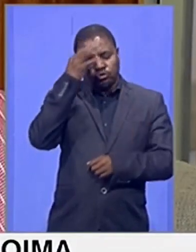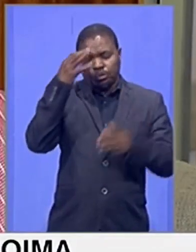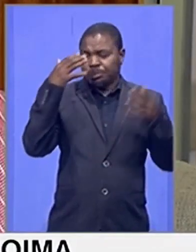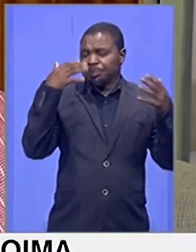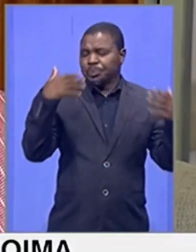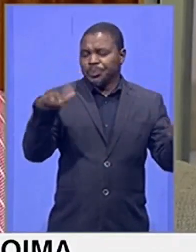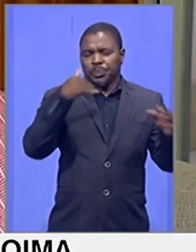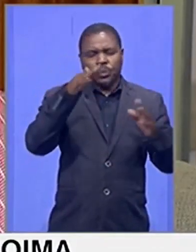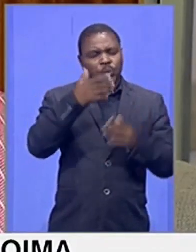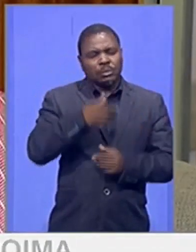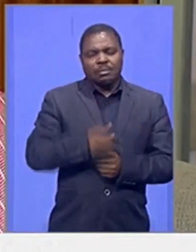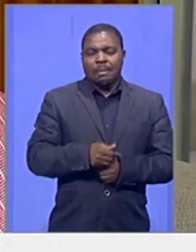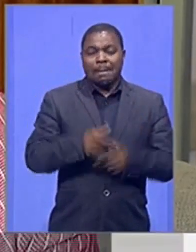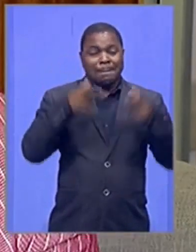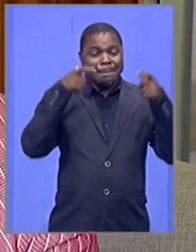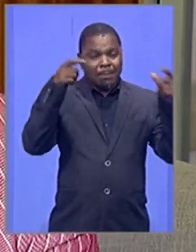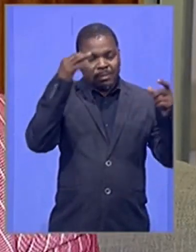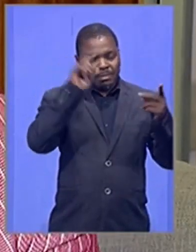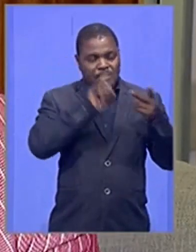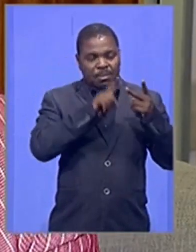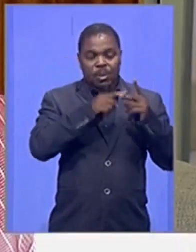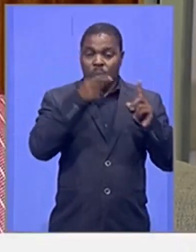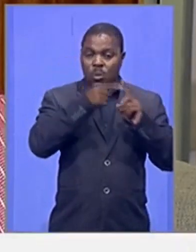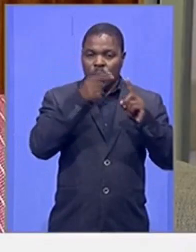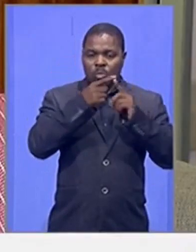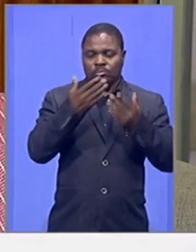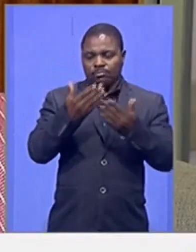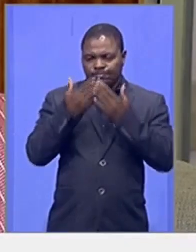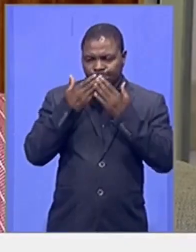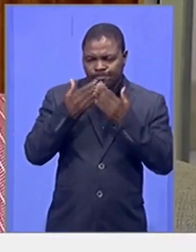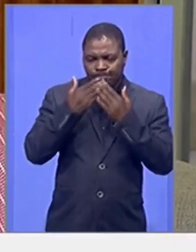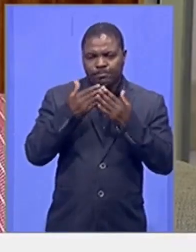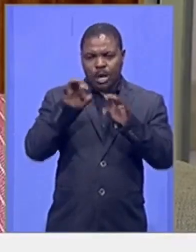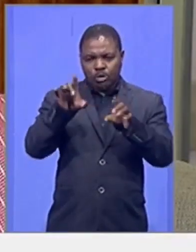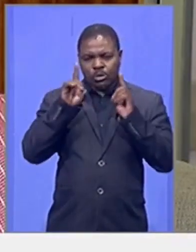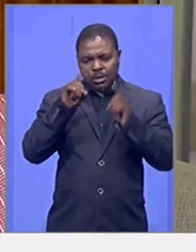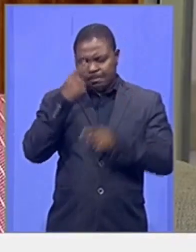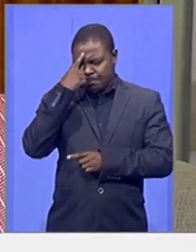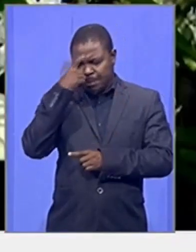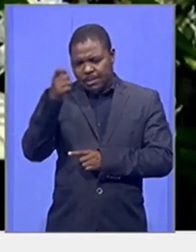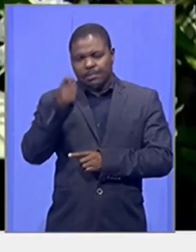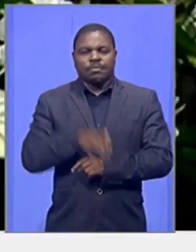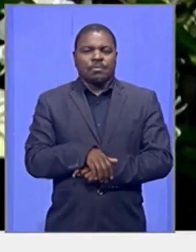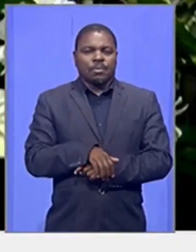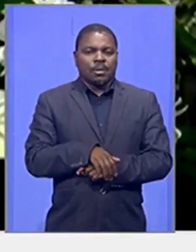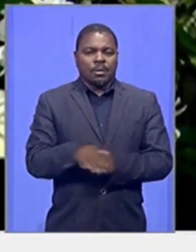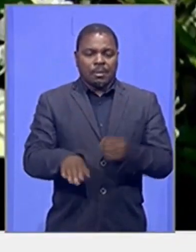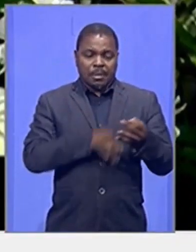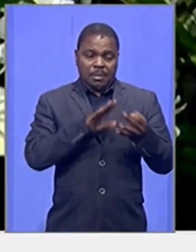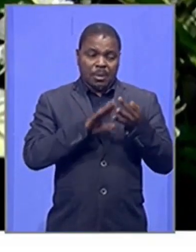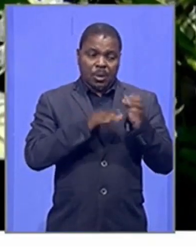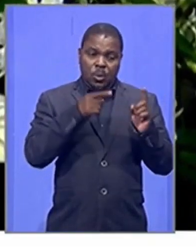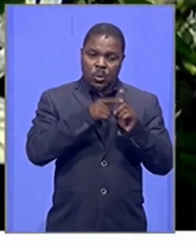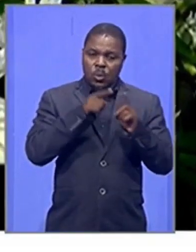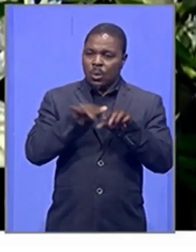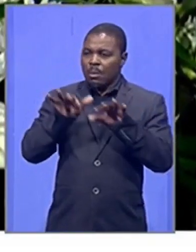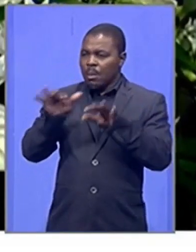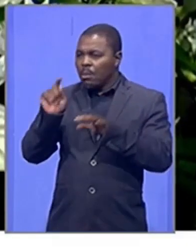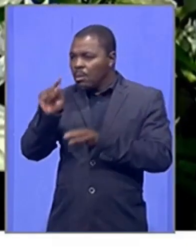ne le motho a dumelang haholo thutong le ho baleng. E le motho a kgothaletsang batho mo closely